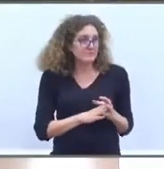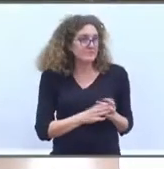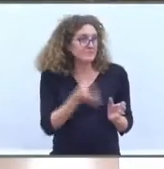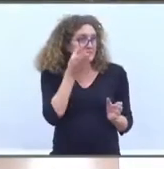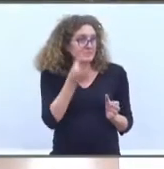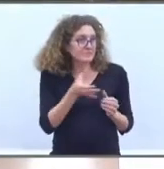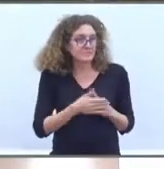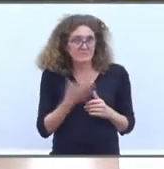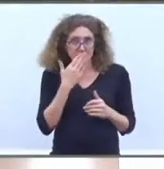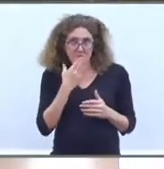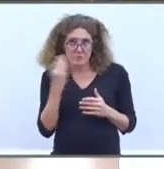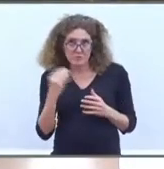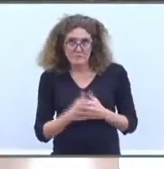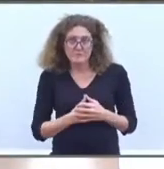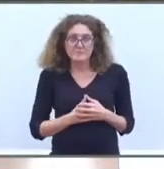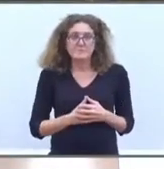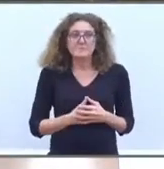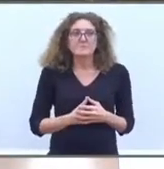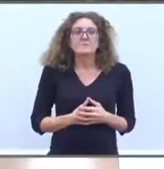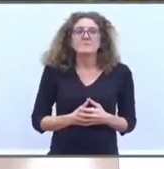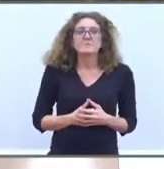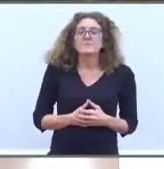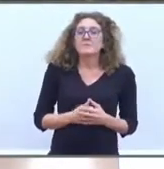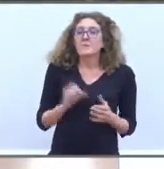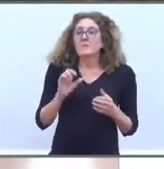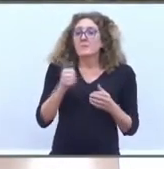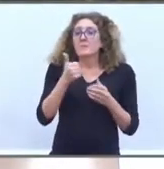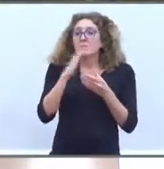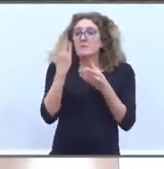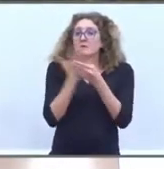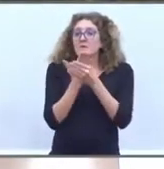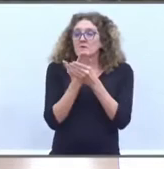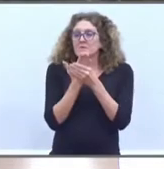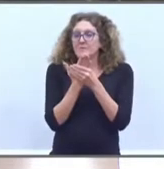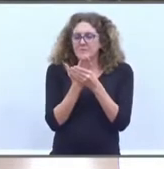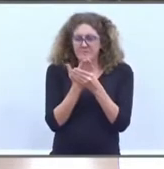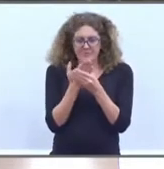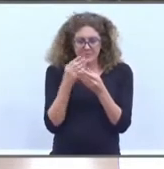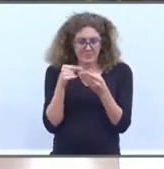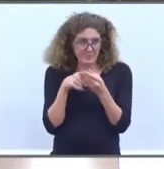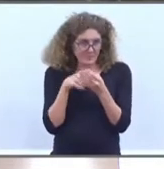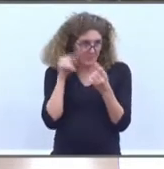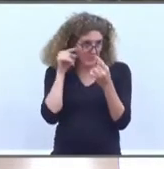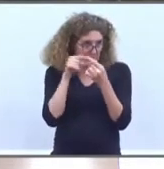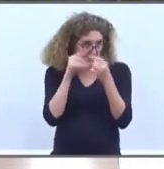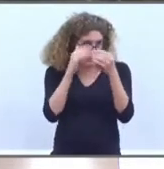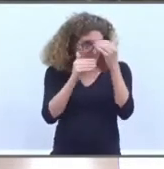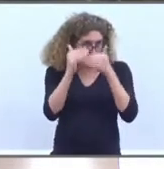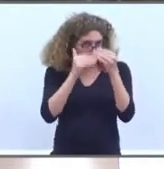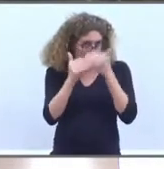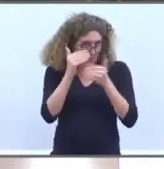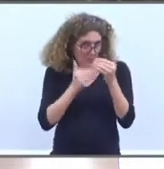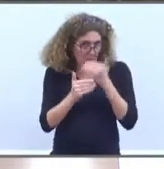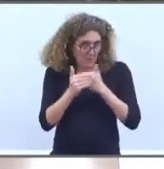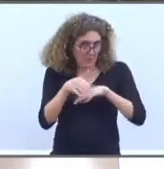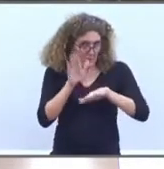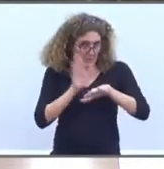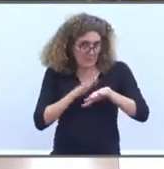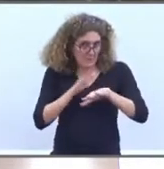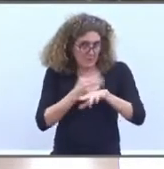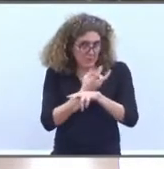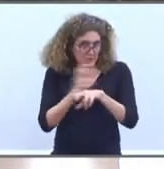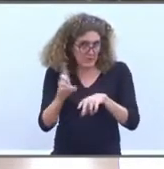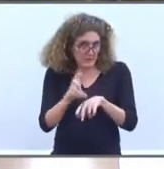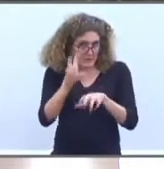Oui, merci beaucoup. Alors, donc, la première affaire concerne le plan de prévention du risque inondation